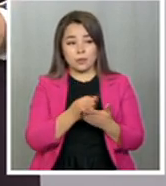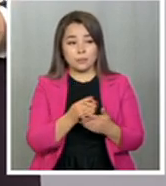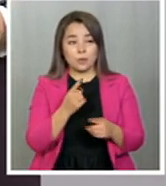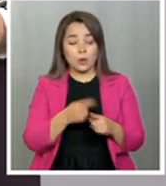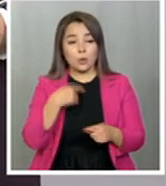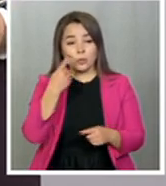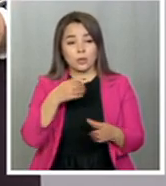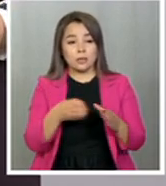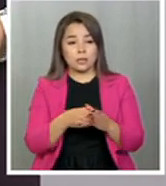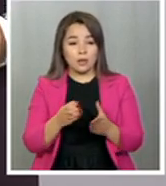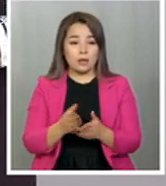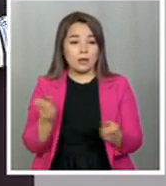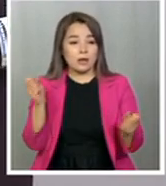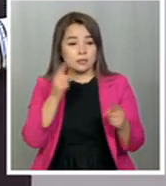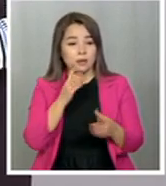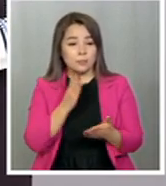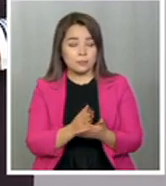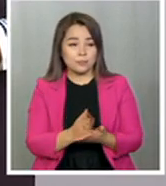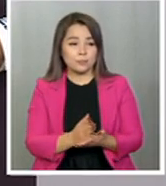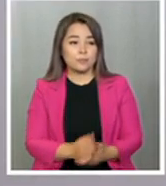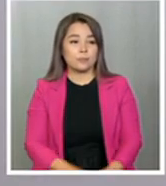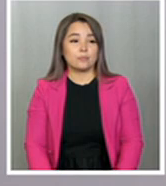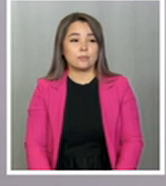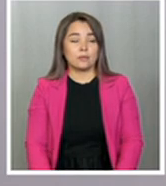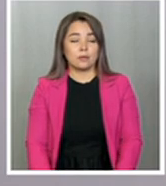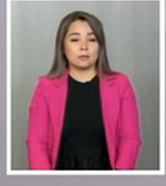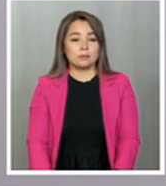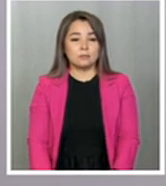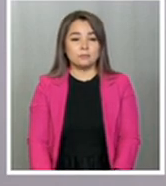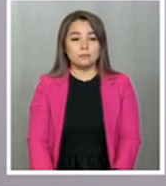түрлерін анықтадыңыз.